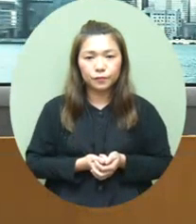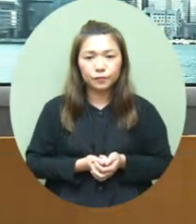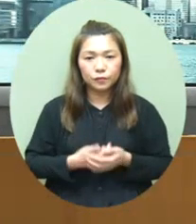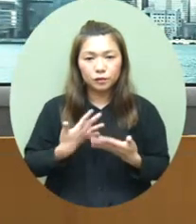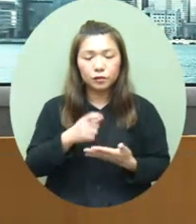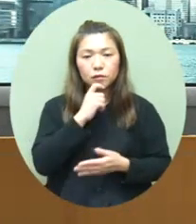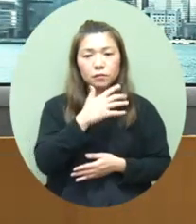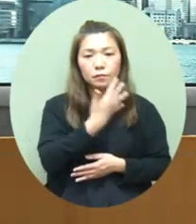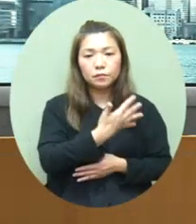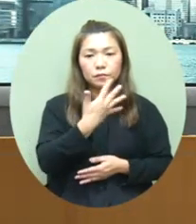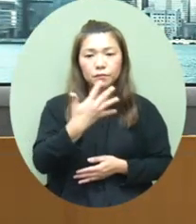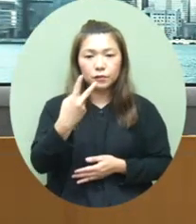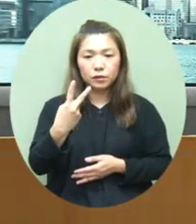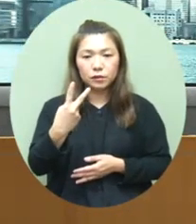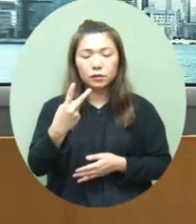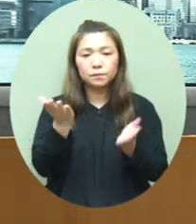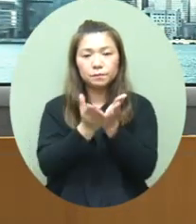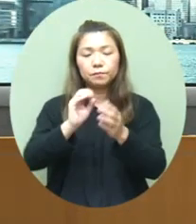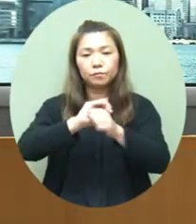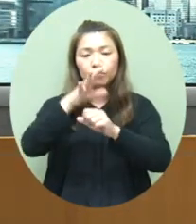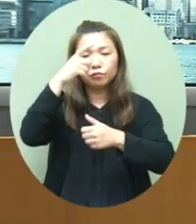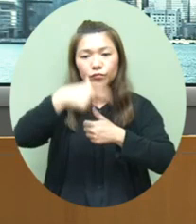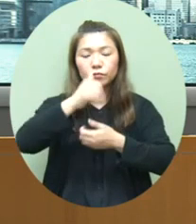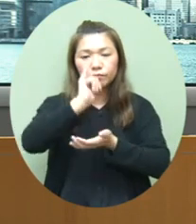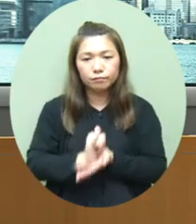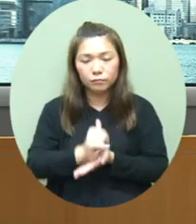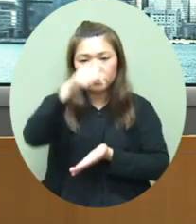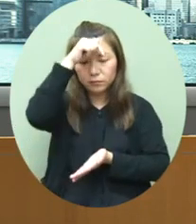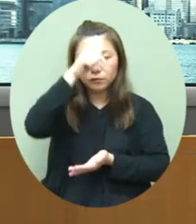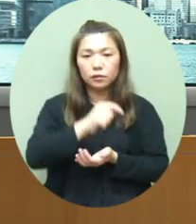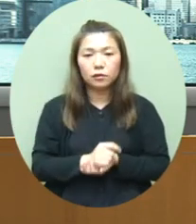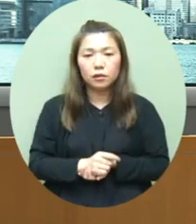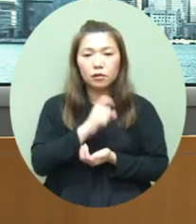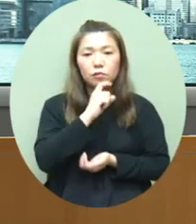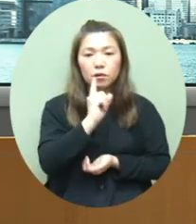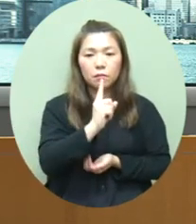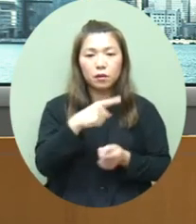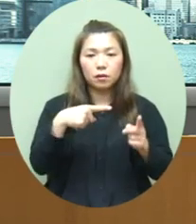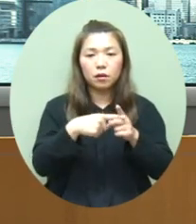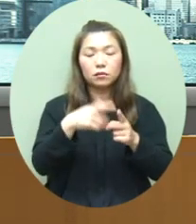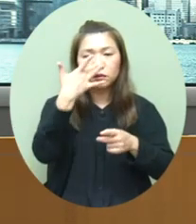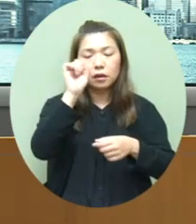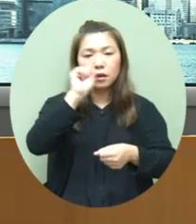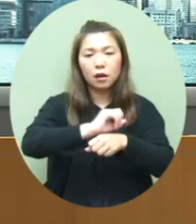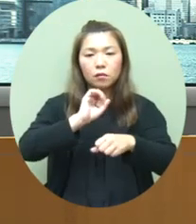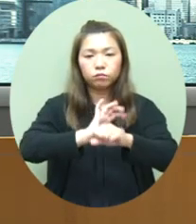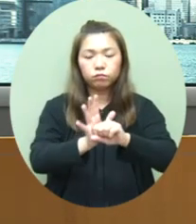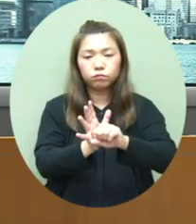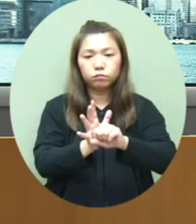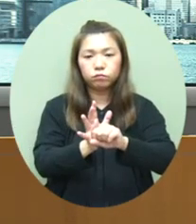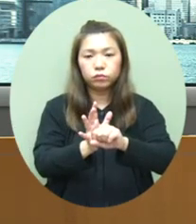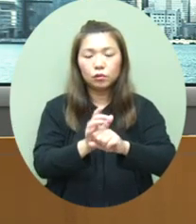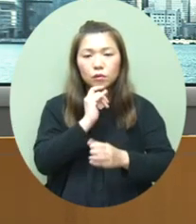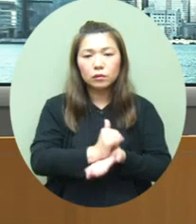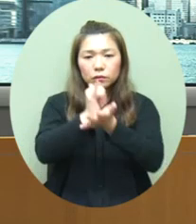有552名嘅確診病人咧留醫。咁當中咧有100名咧係新增確診病人。咁需